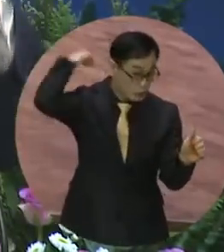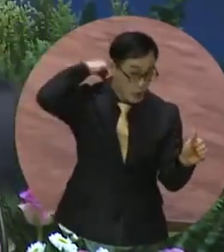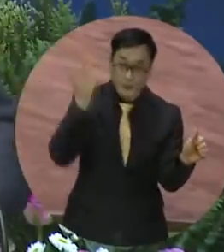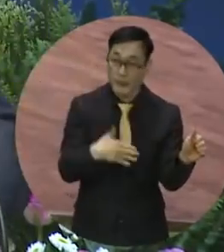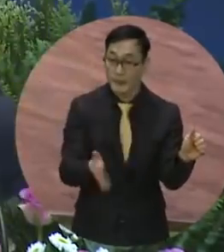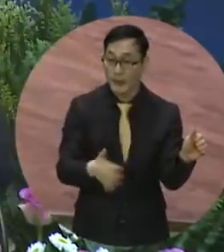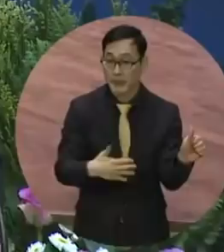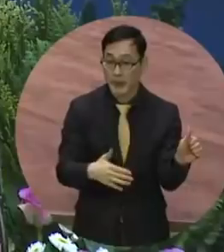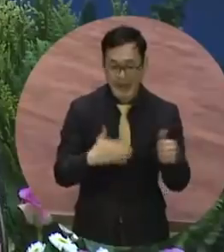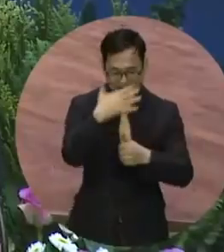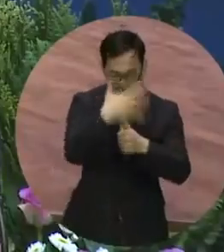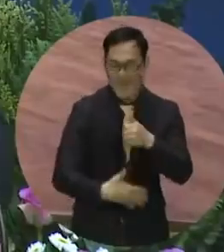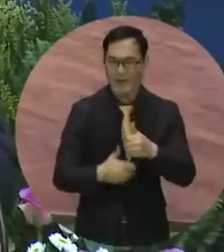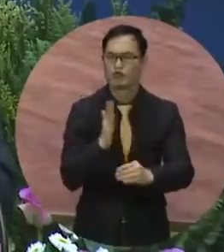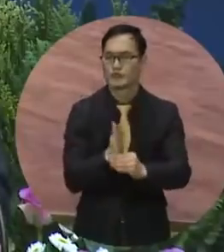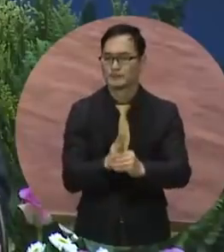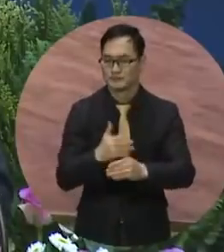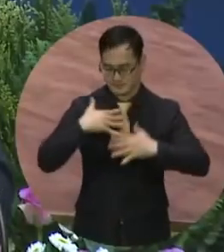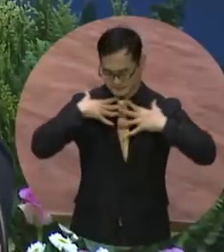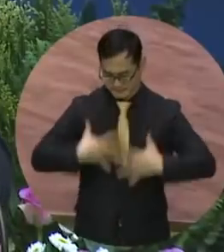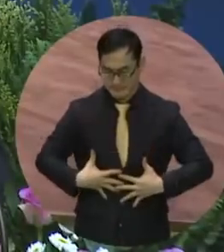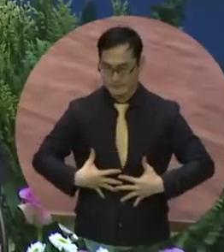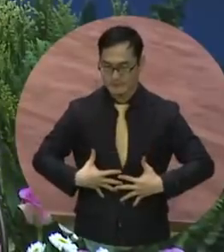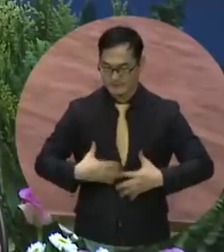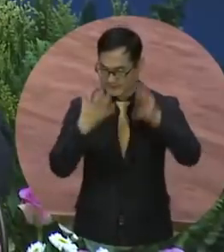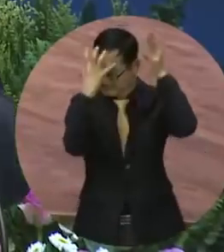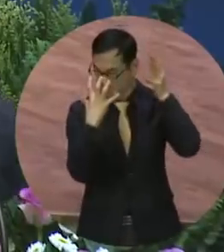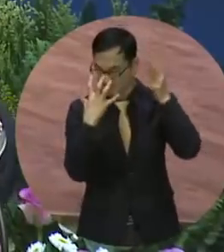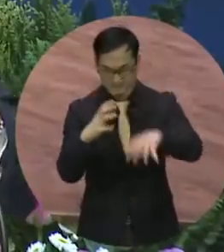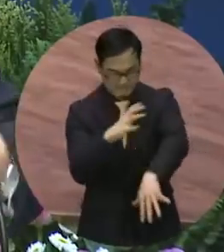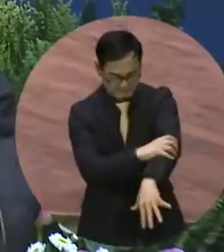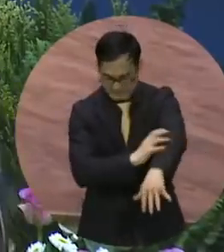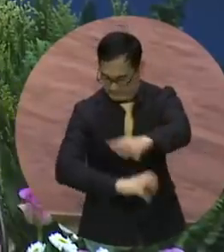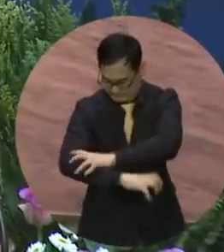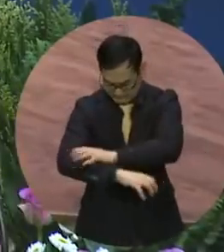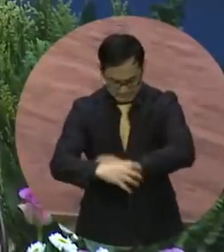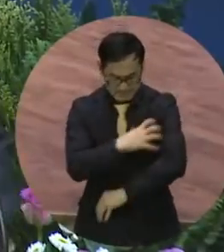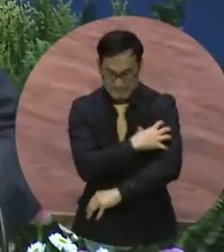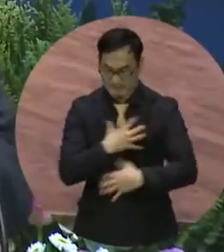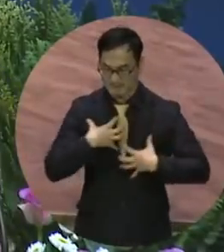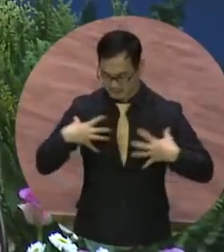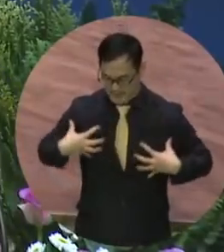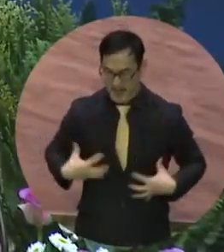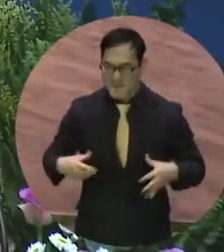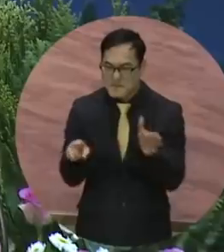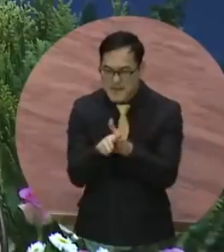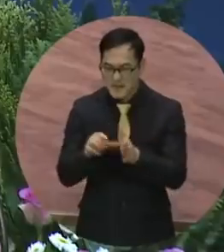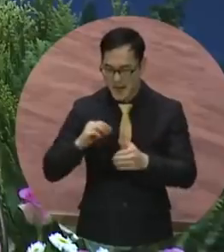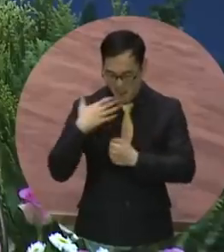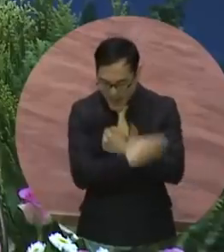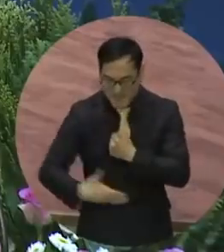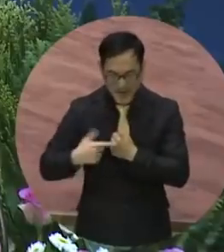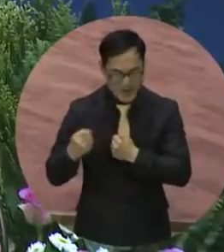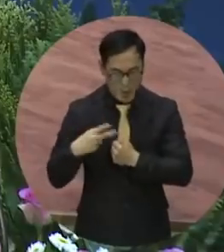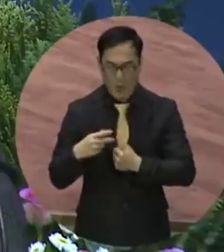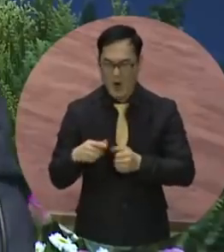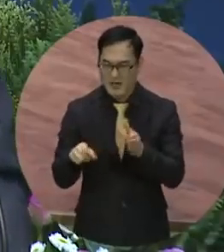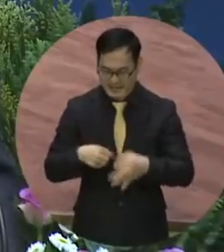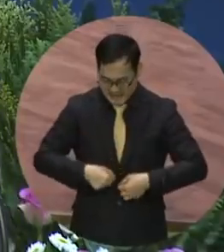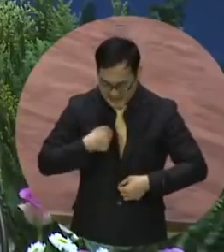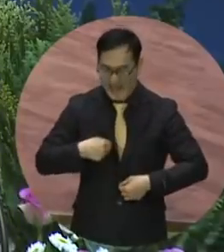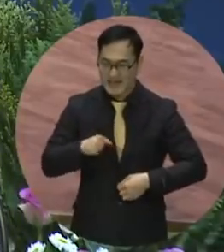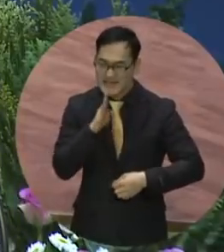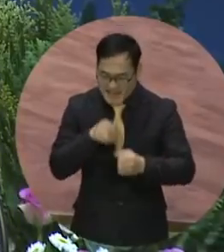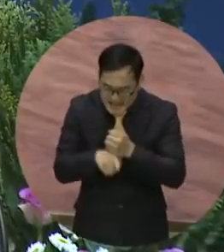앞만 쫙 앞에. 그러니까 진리 허리를 띠고 의의 흉배를 붙이고 그 평안의 복음의 신발, 믿음의 방패를 가지고 그냥 진리의